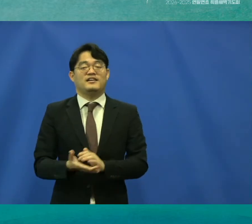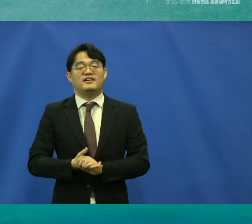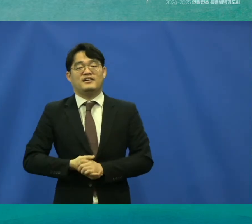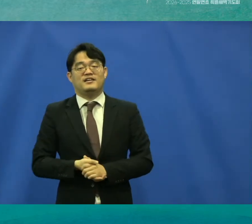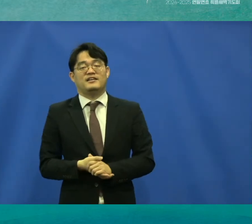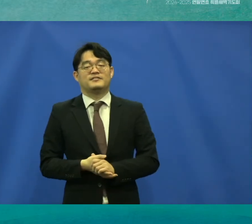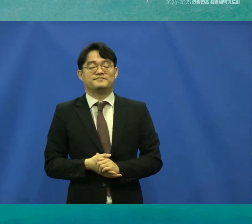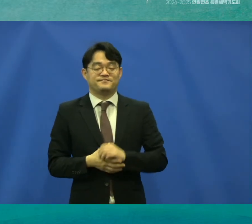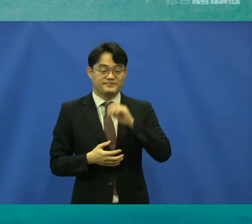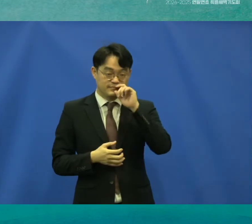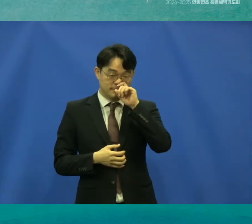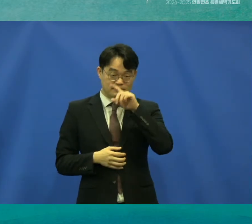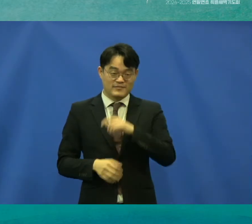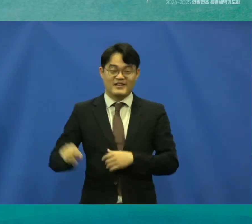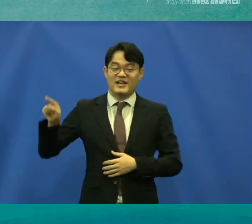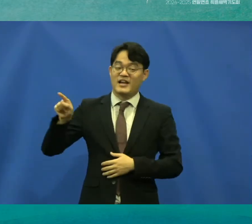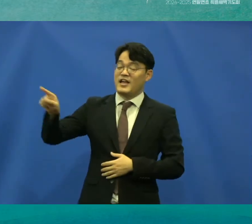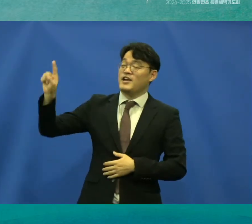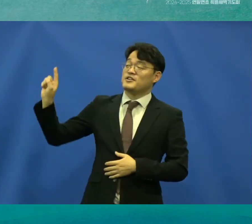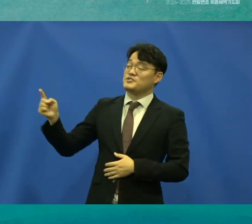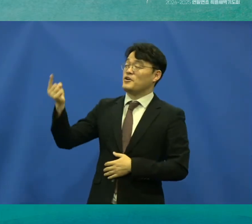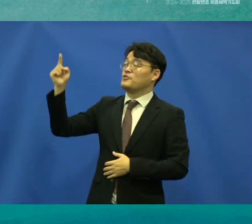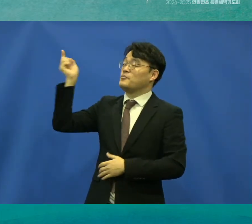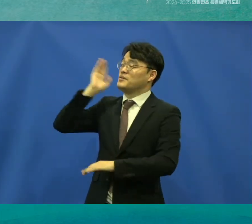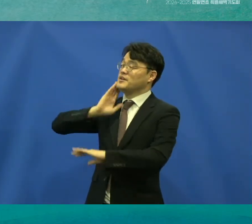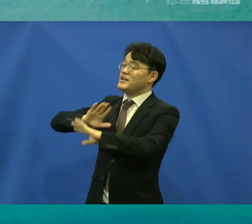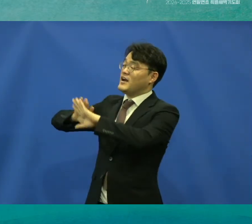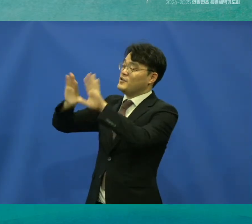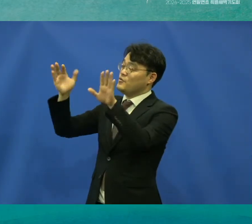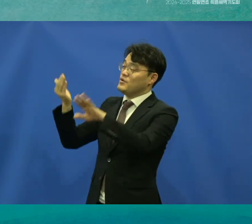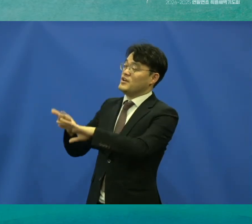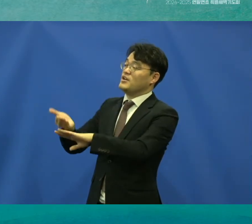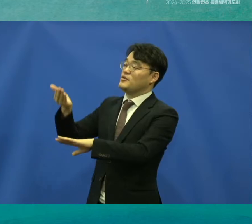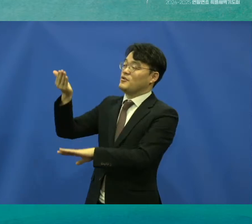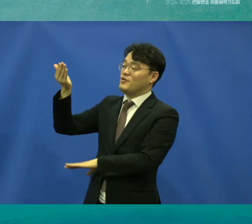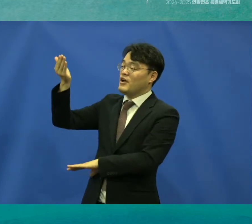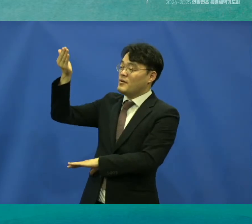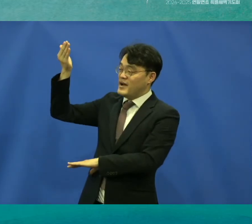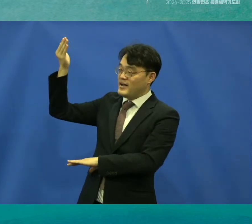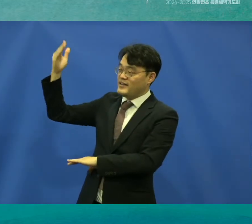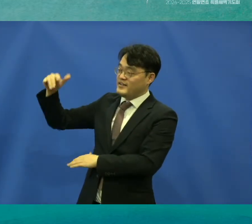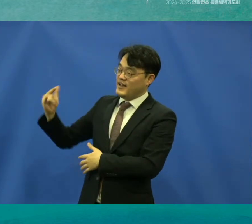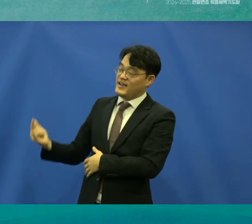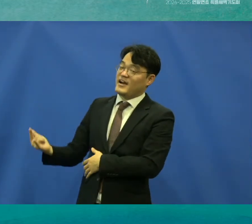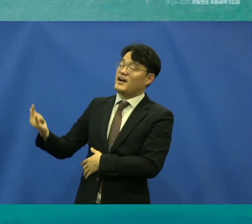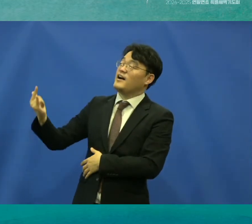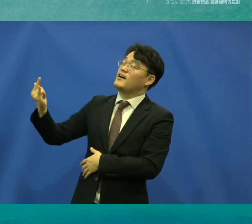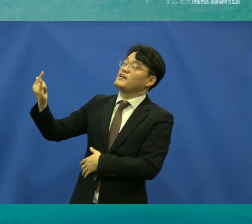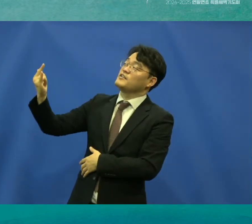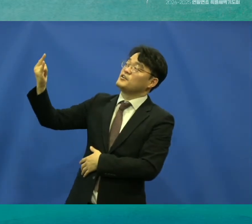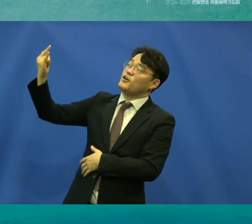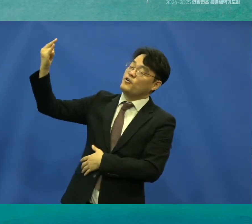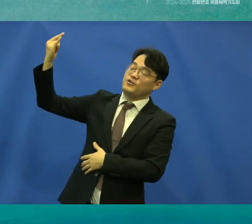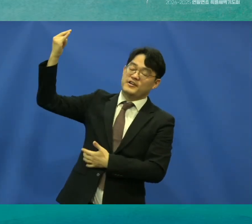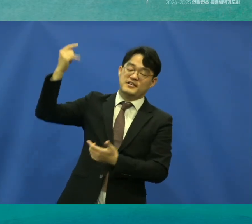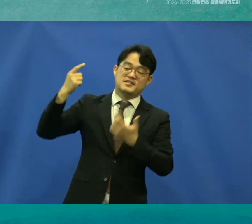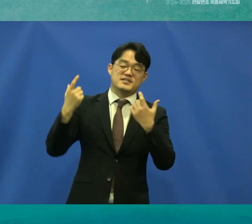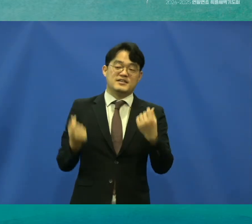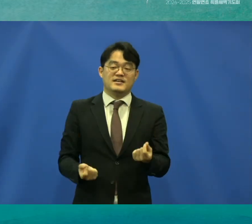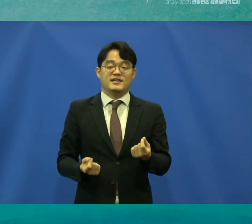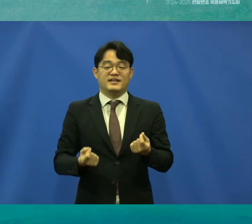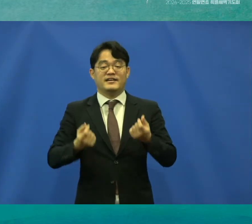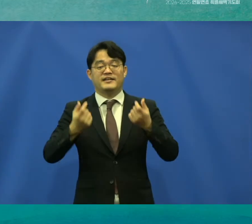저 높은 하늘 위로 저 높은 하늘 위로 밝은 태양